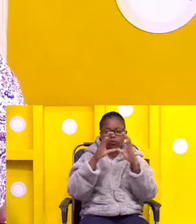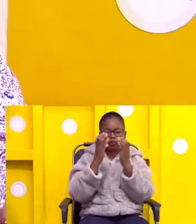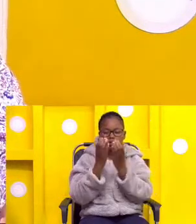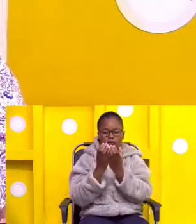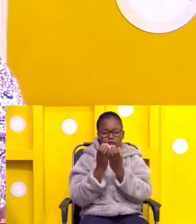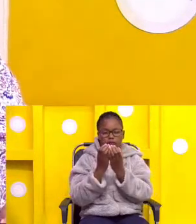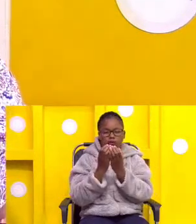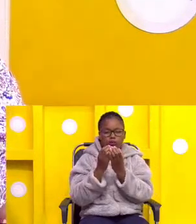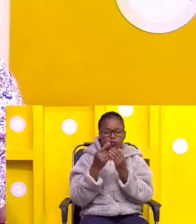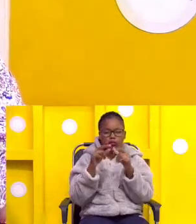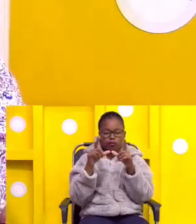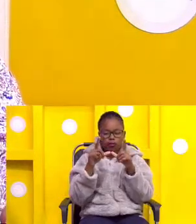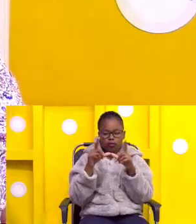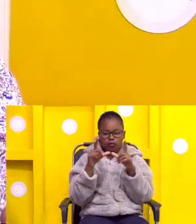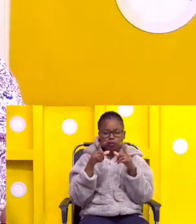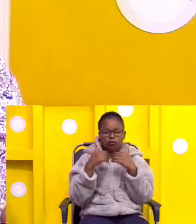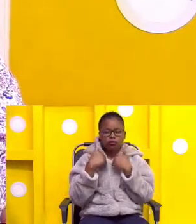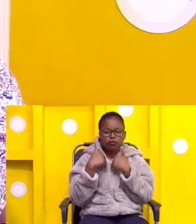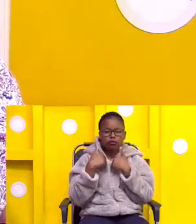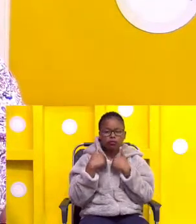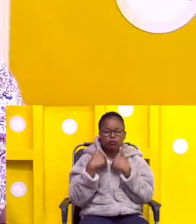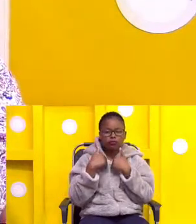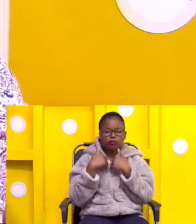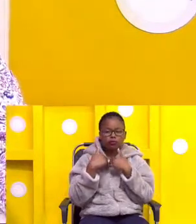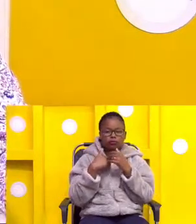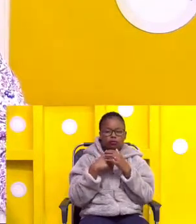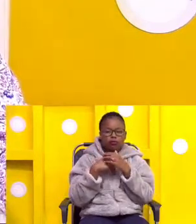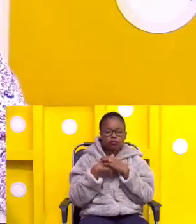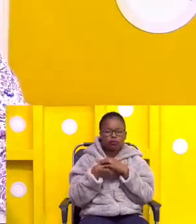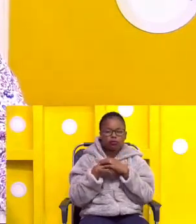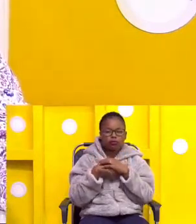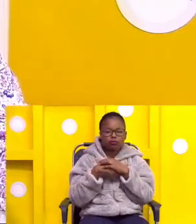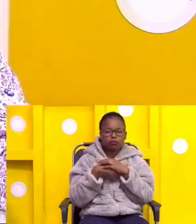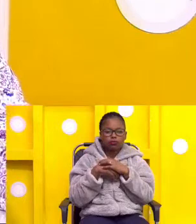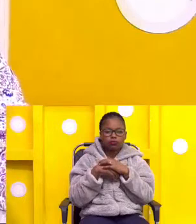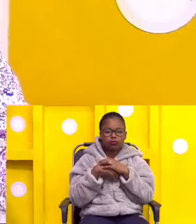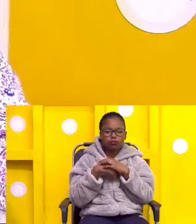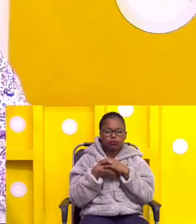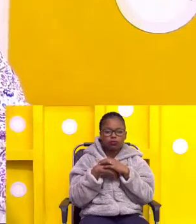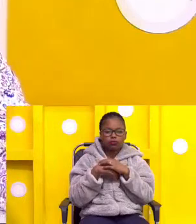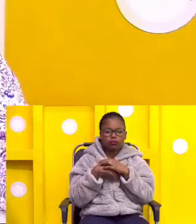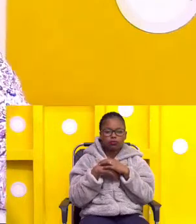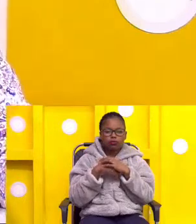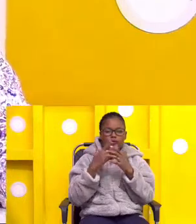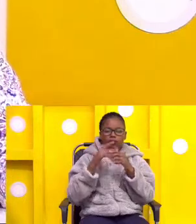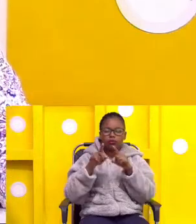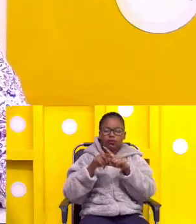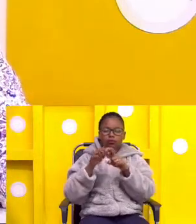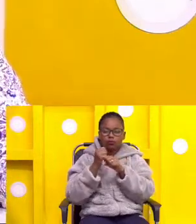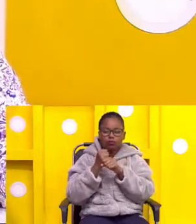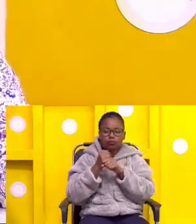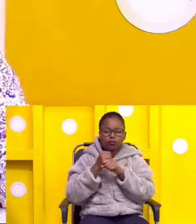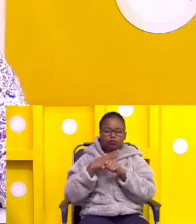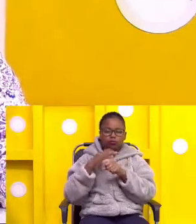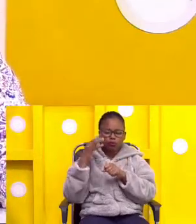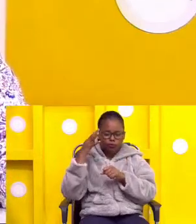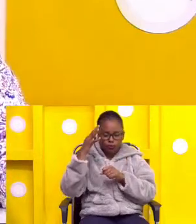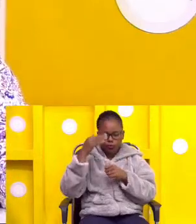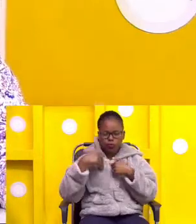nono ndakä heirwo certificate mwathani arogo ũcio no å guo nä guo ona nja ciakwa ciothe ciarä å guo ndakä menyaga ndirä na future